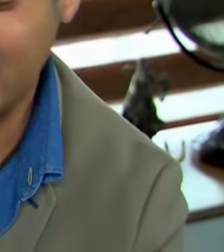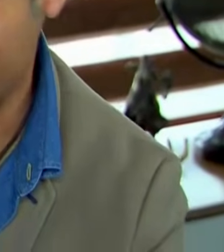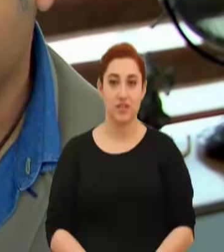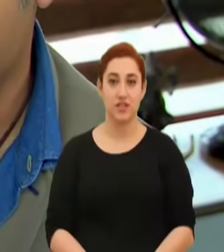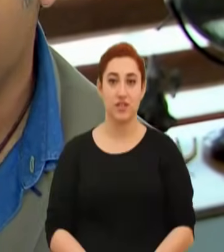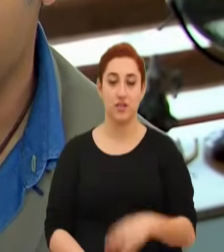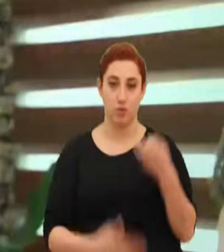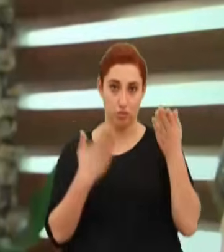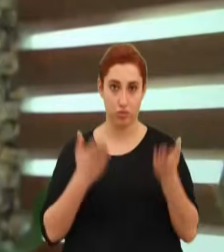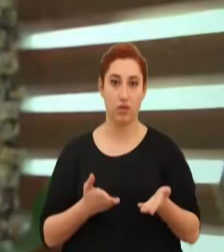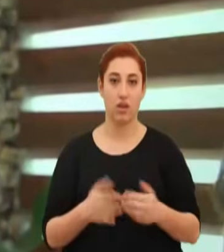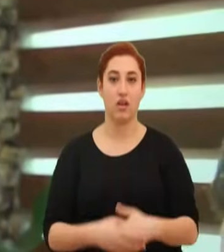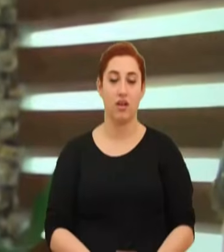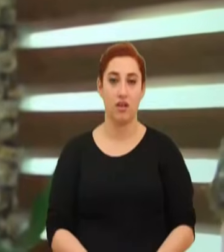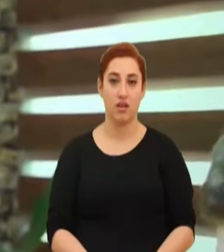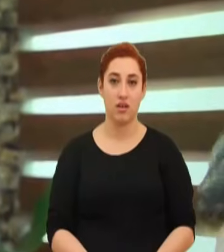Evet. İşte burada.